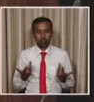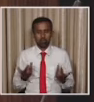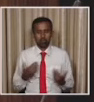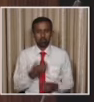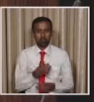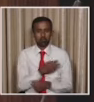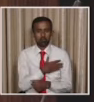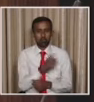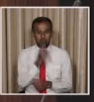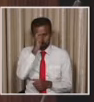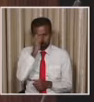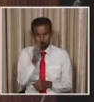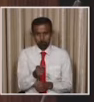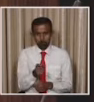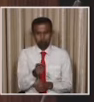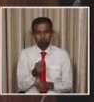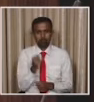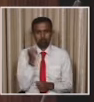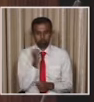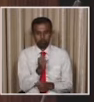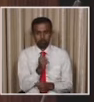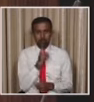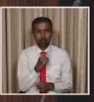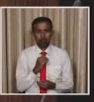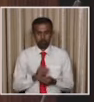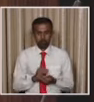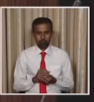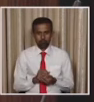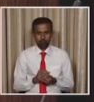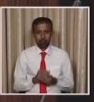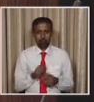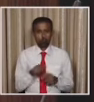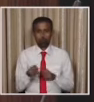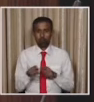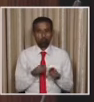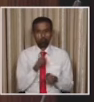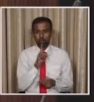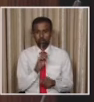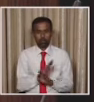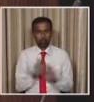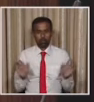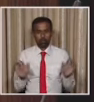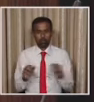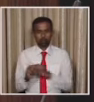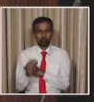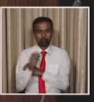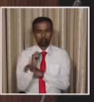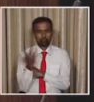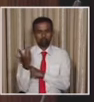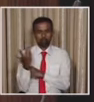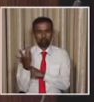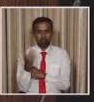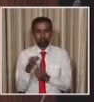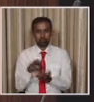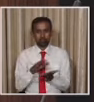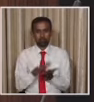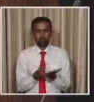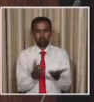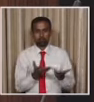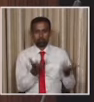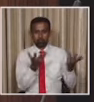ගෝඨාභය රාජපක්ෂ මැතිතුමා ගැන අපිට තියෙන විවේචනය. හැබැයි අපි ඔහොම කියන්නේ කොන්ද නැතුව තීරණ ගන්න